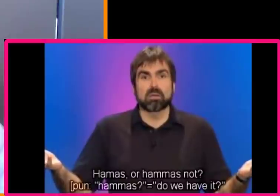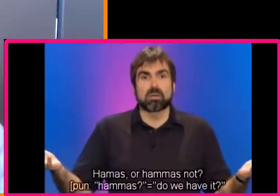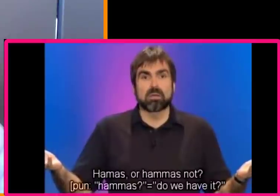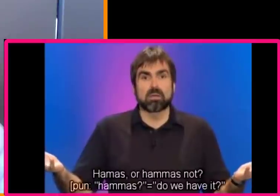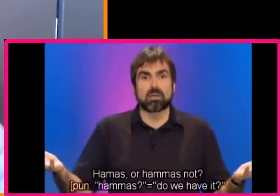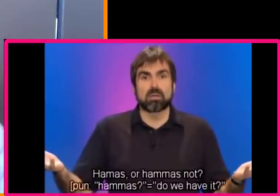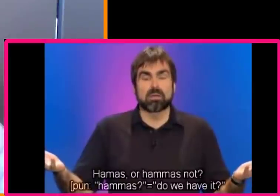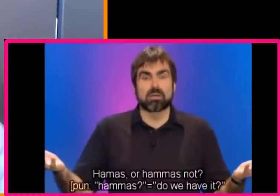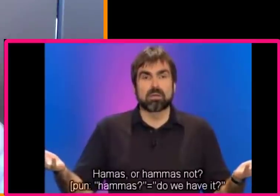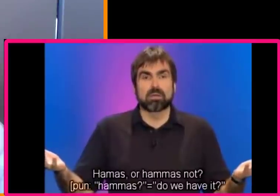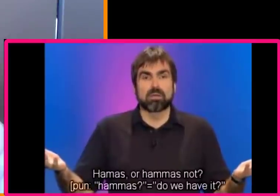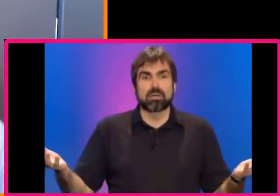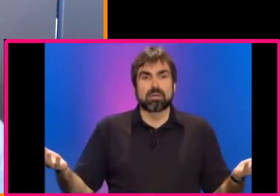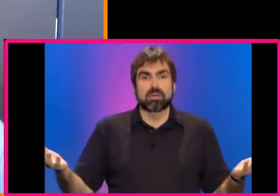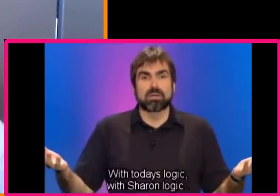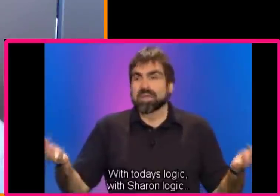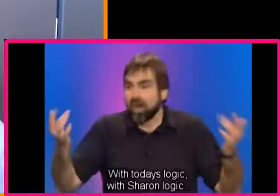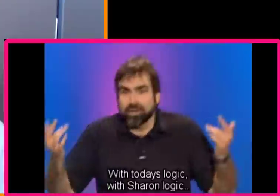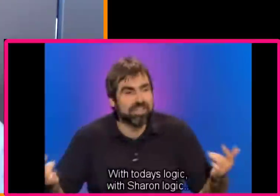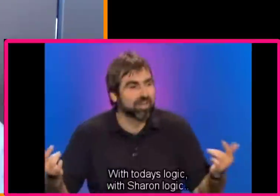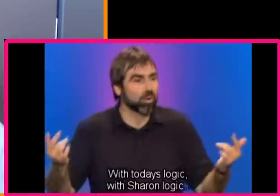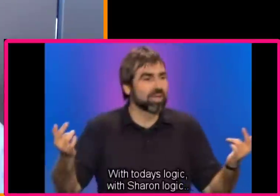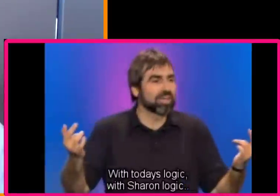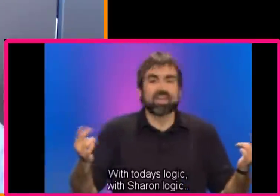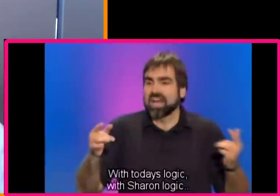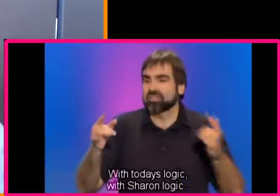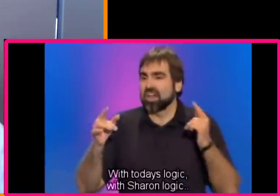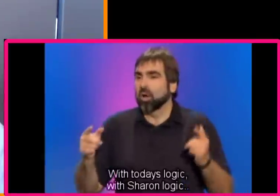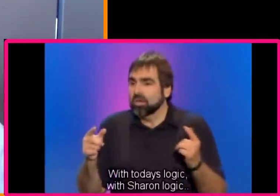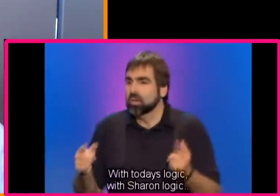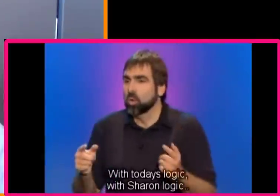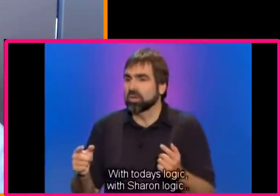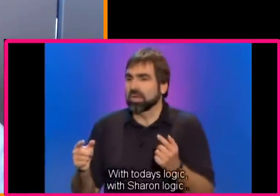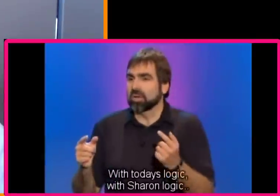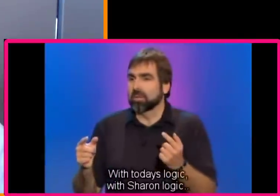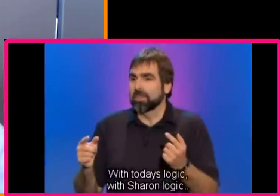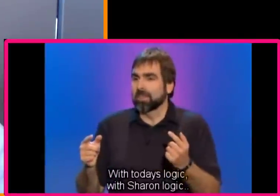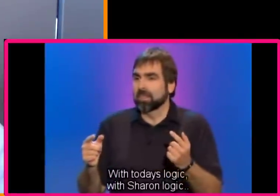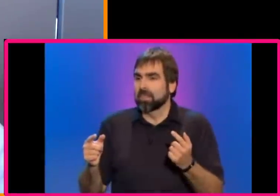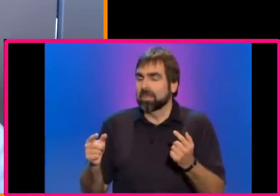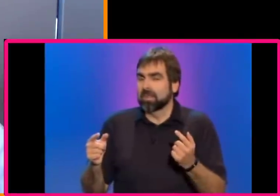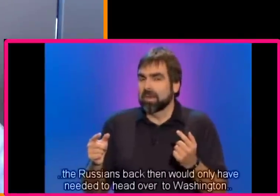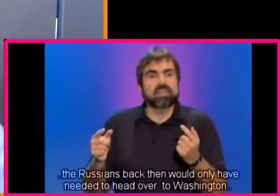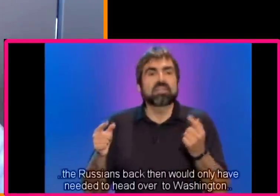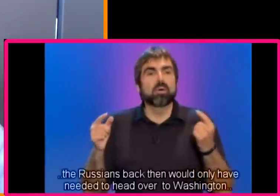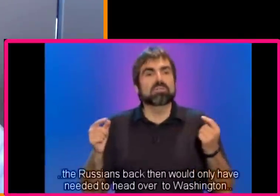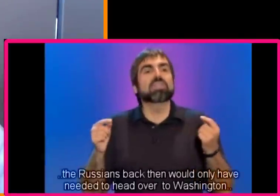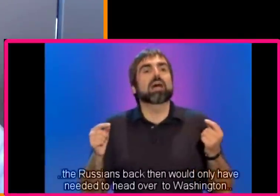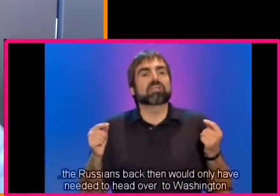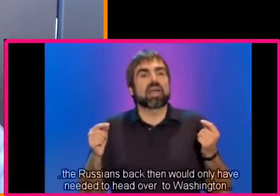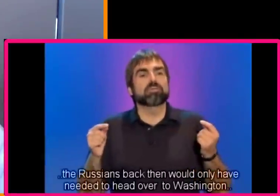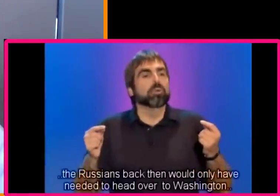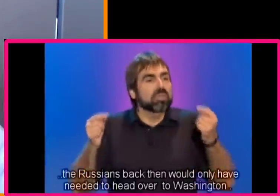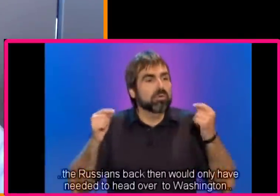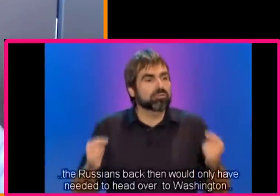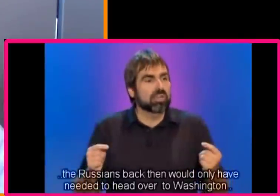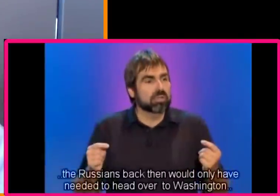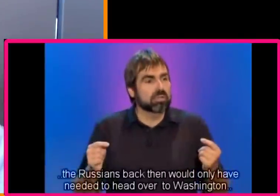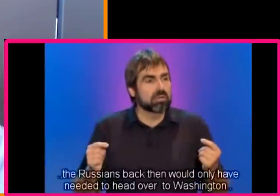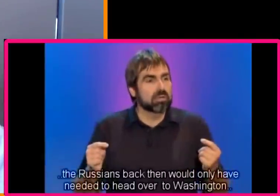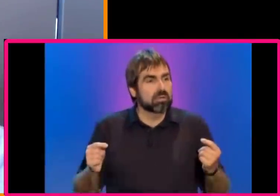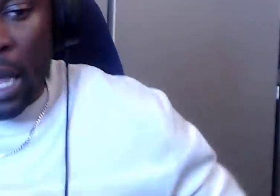stucky exakt häufiger logik nach sharon logik hätten die russen damals einfach nur in